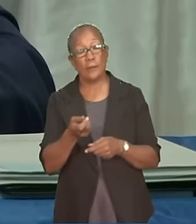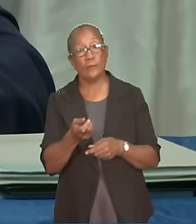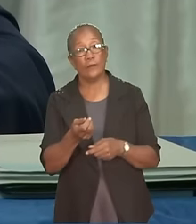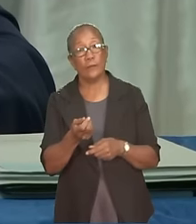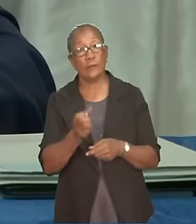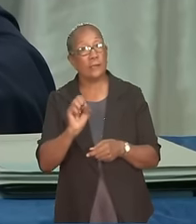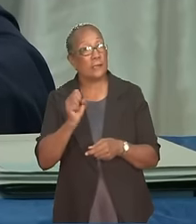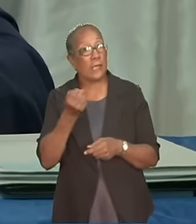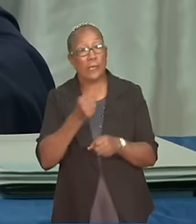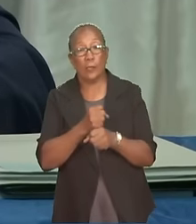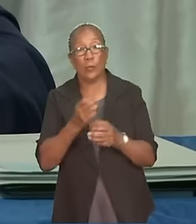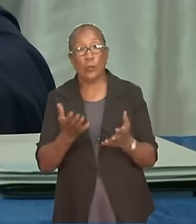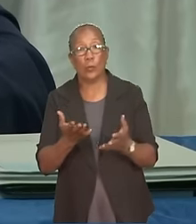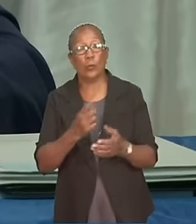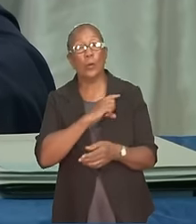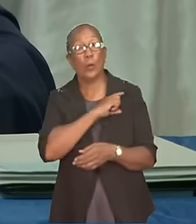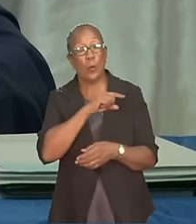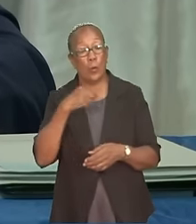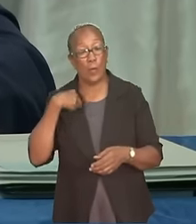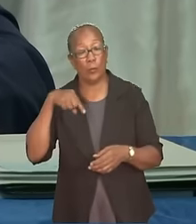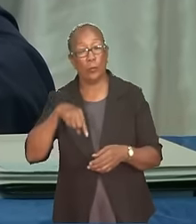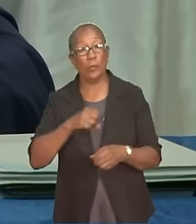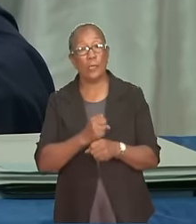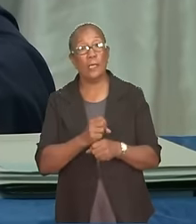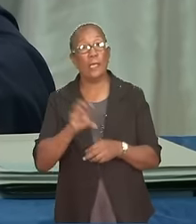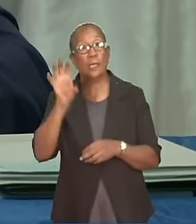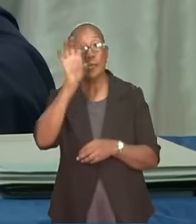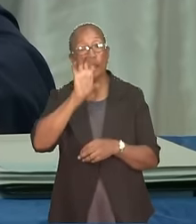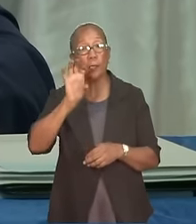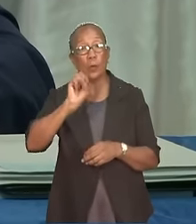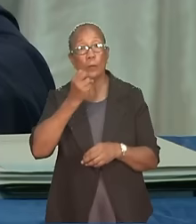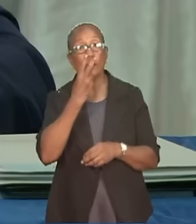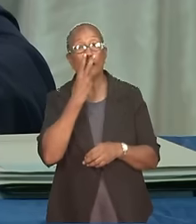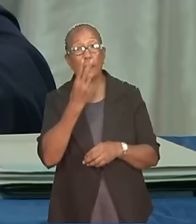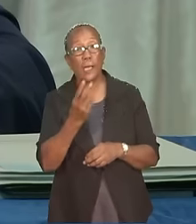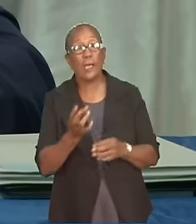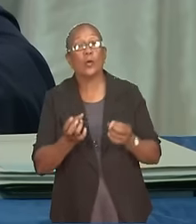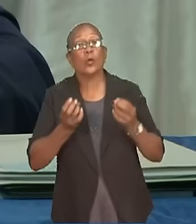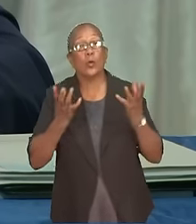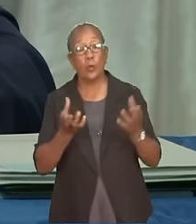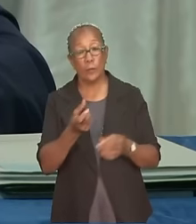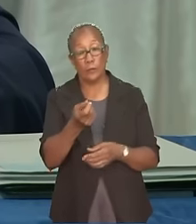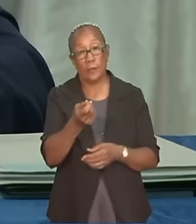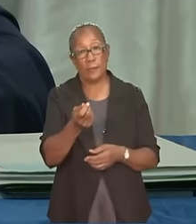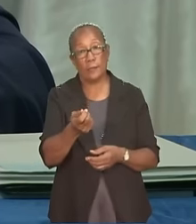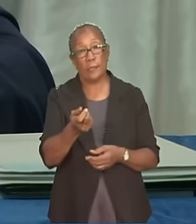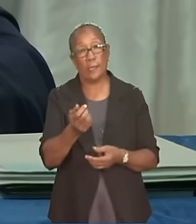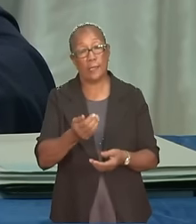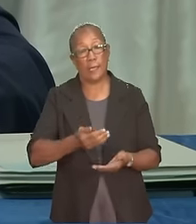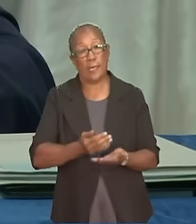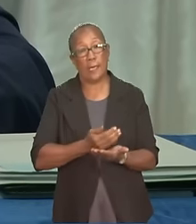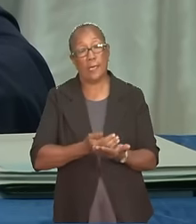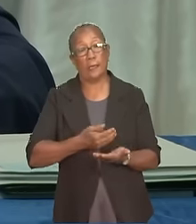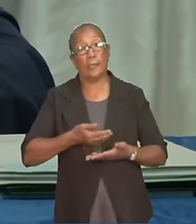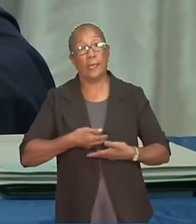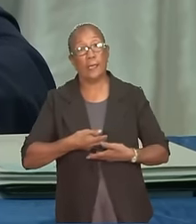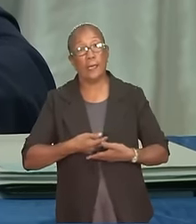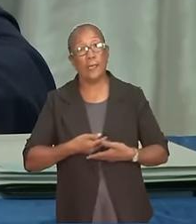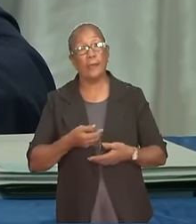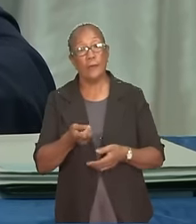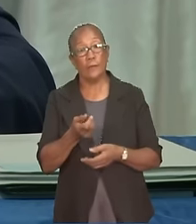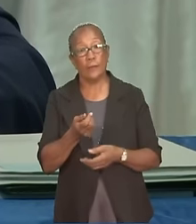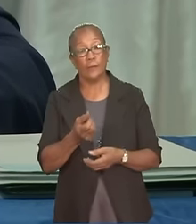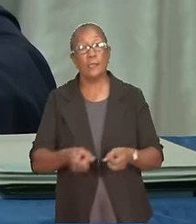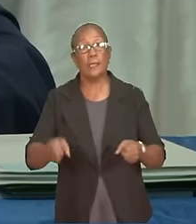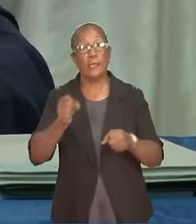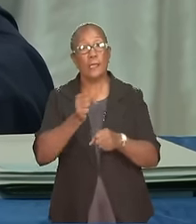niet kunnen doen. We zijn bezig in de regio om te kijken hoe we die financiering kunnen krijgen met financiële instellingen. Er zijn gesprekken